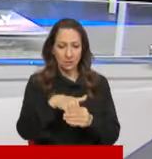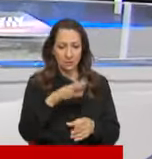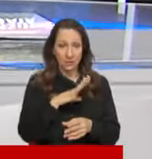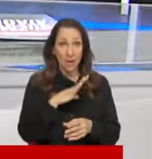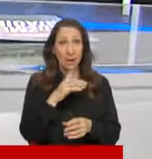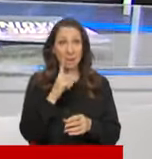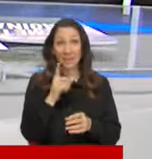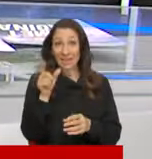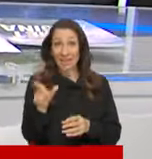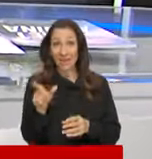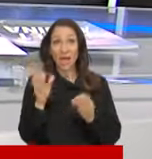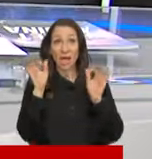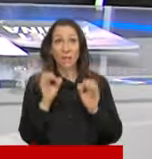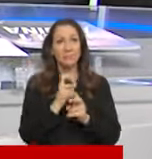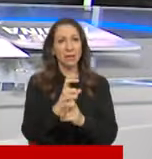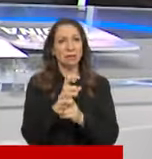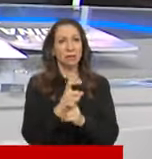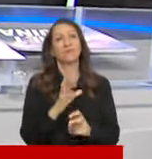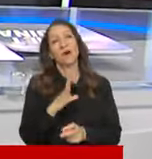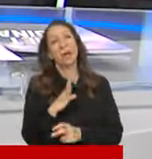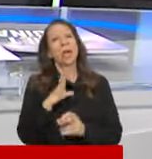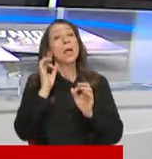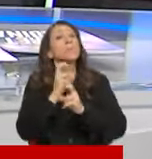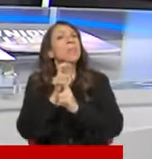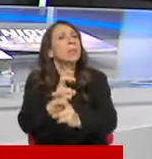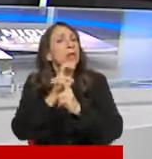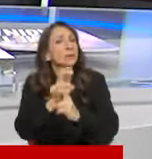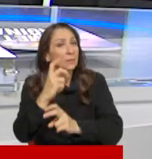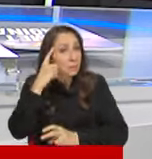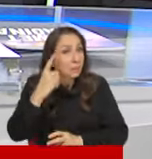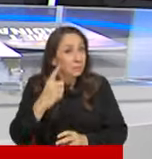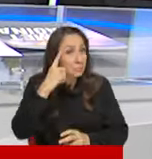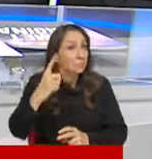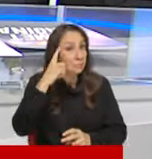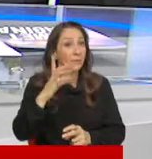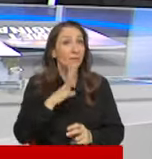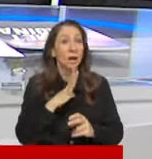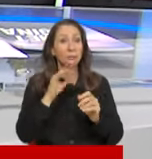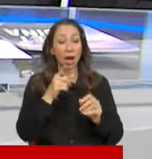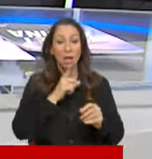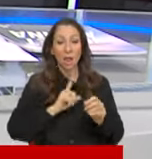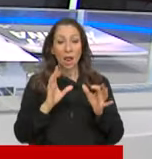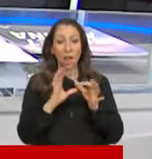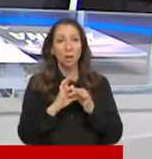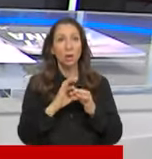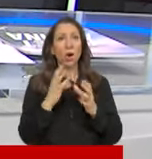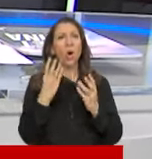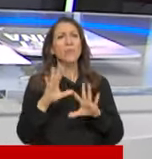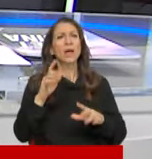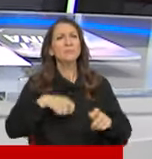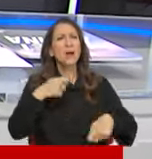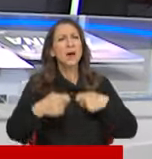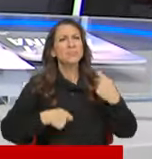bakın bir taraf sürekli tehdit ediyor sürekli tehdit ediyor ve sürekli böyle adaylarla ilgili olup olmayan